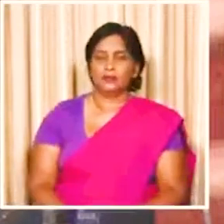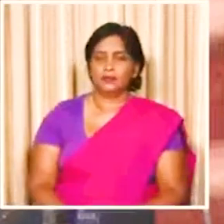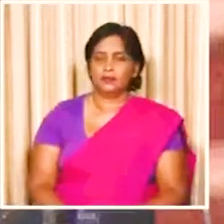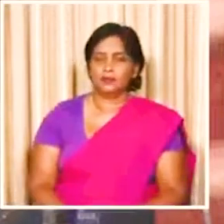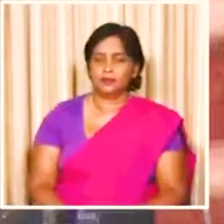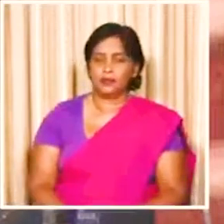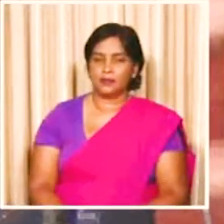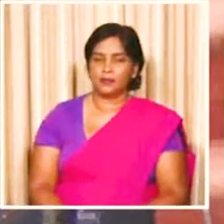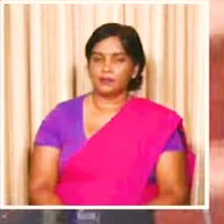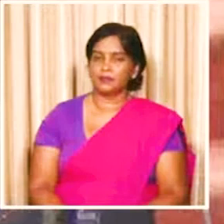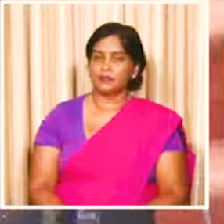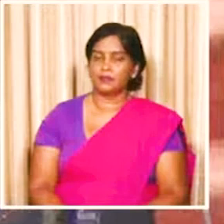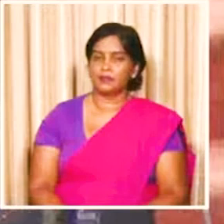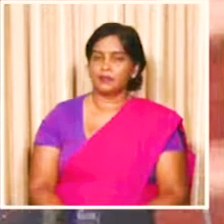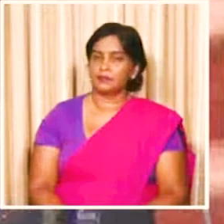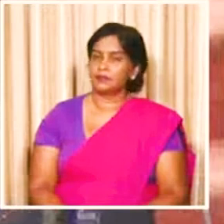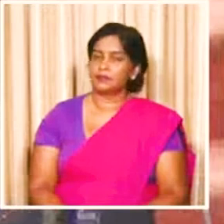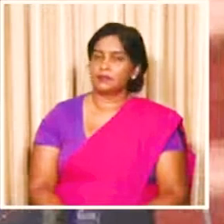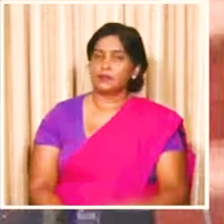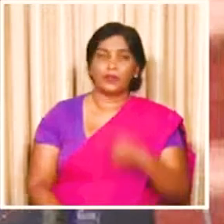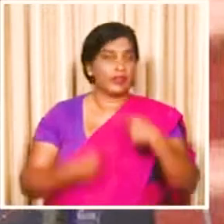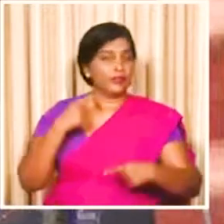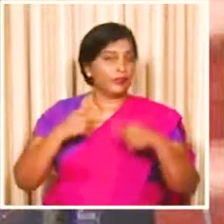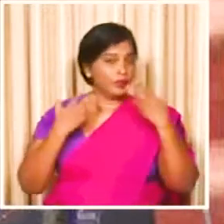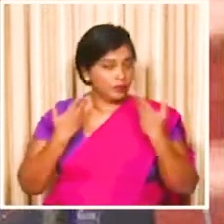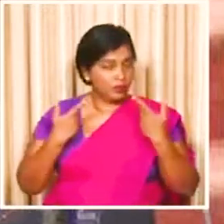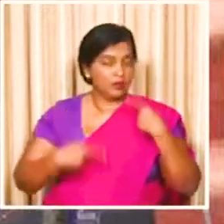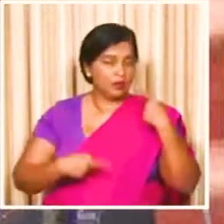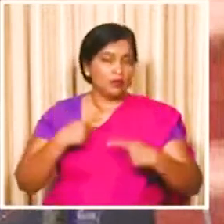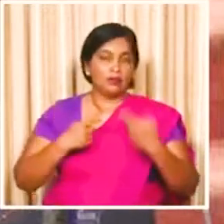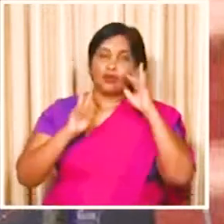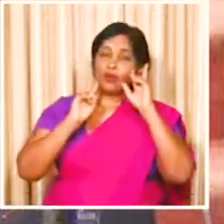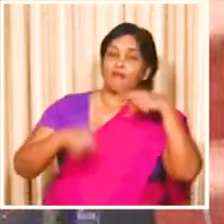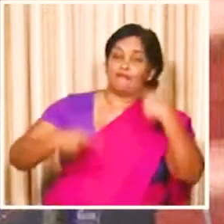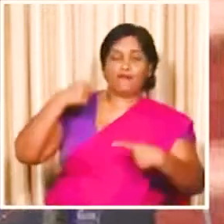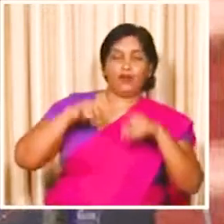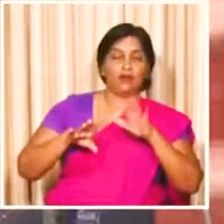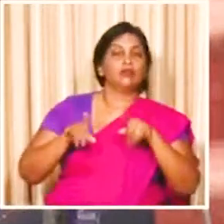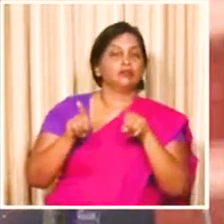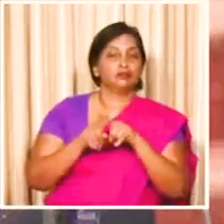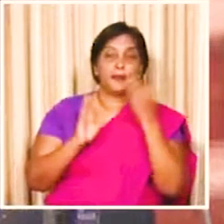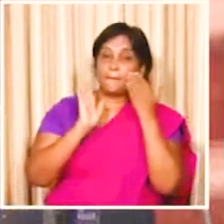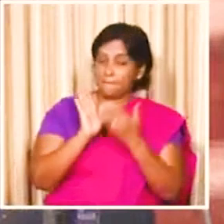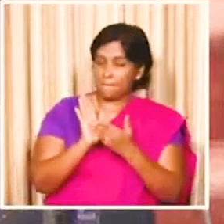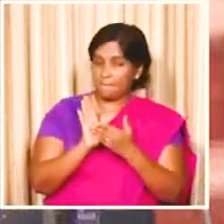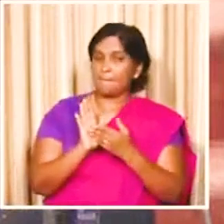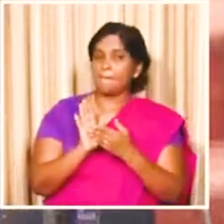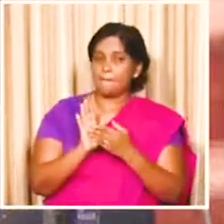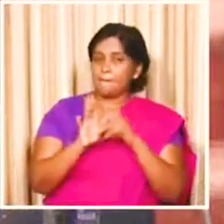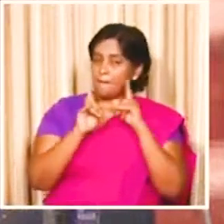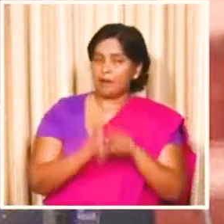என்று வெளியிலே காட்டுவது அர்த்தமற்ற ஒரு செயல். ஆகவே விவசாயிகளை பாதுகாக்கின்ற ஒரு